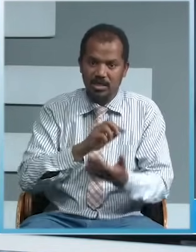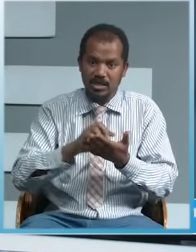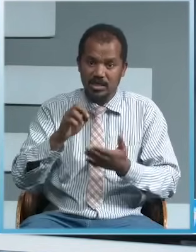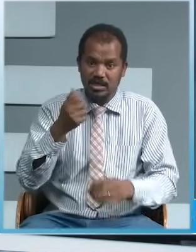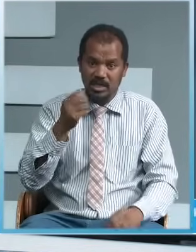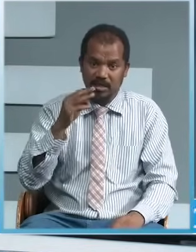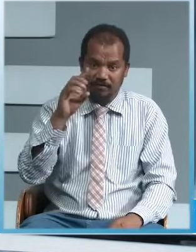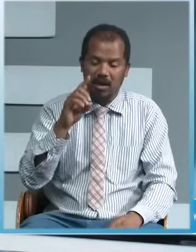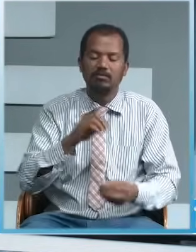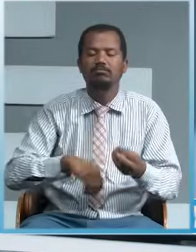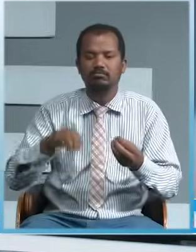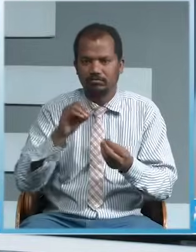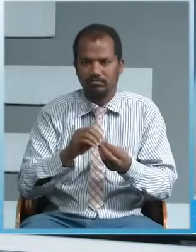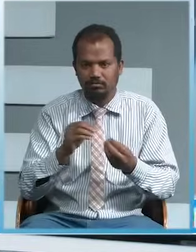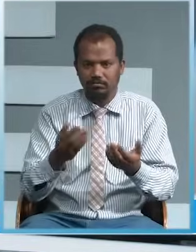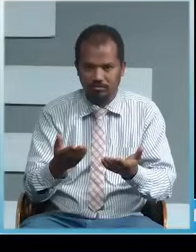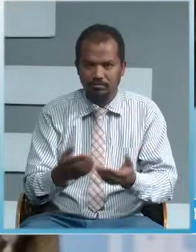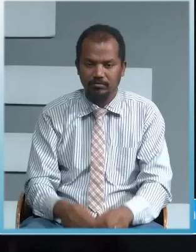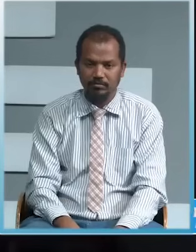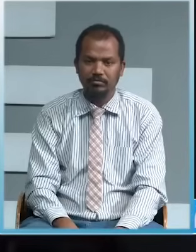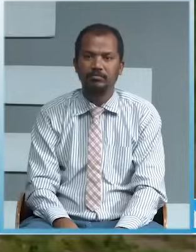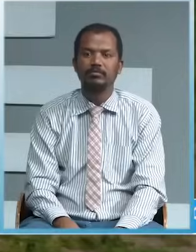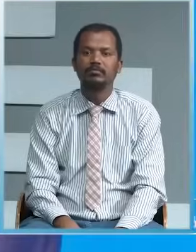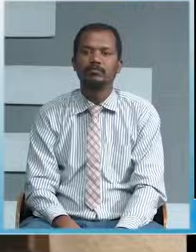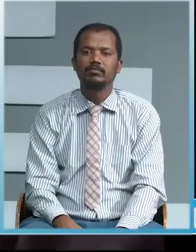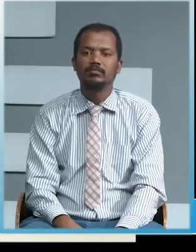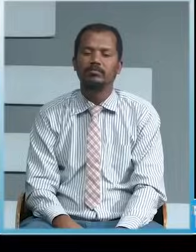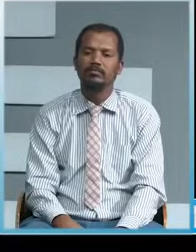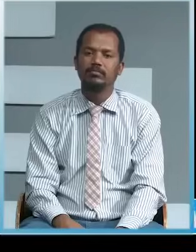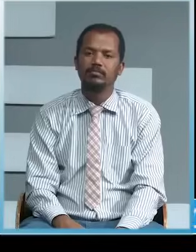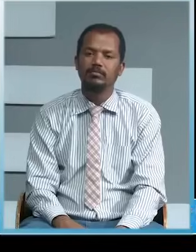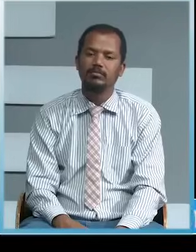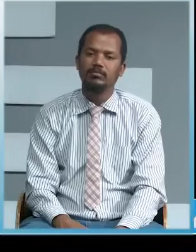ቅድስት አሰፋ ተጨማሪ አላት።